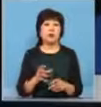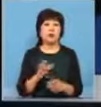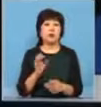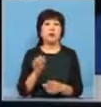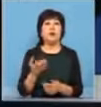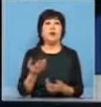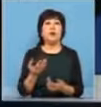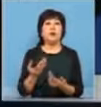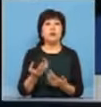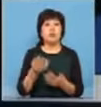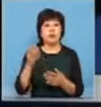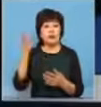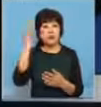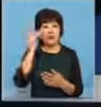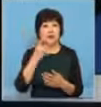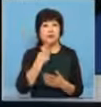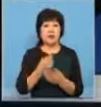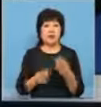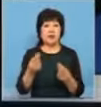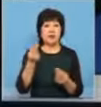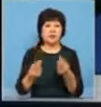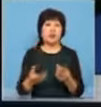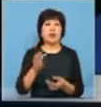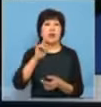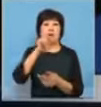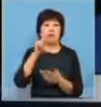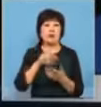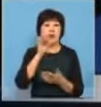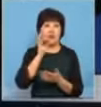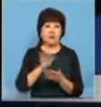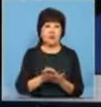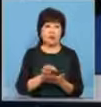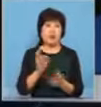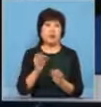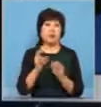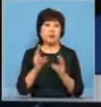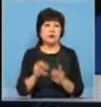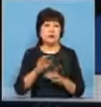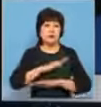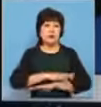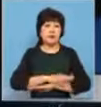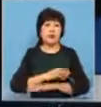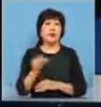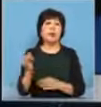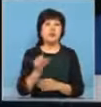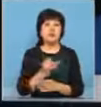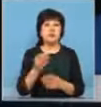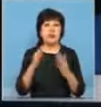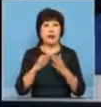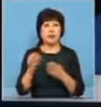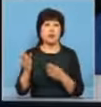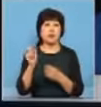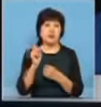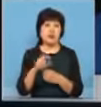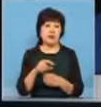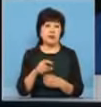теоретическая часть, здесь своя игра, где идут ответы на вопросы по спецпредметам. И четвертый тур – это домашнее задание,